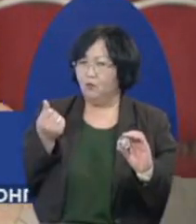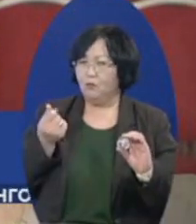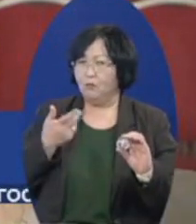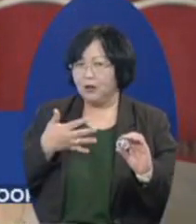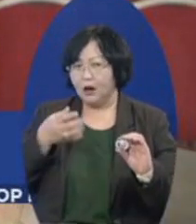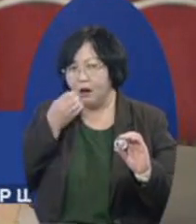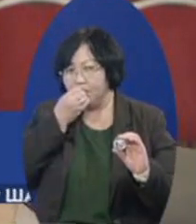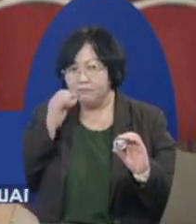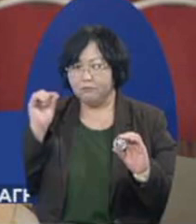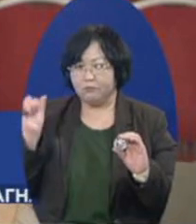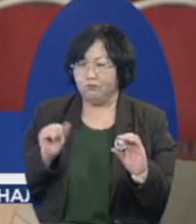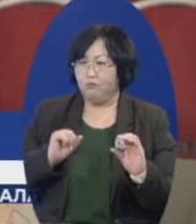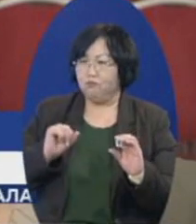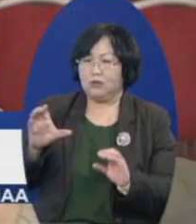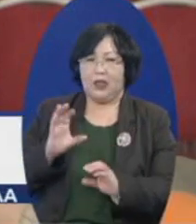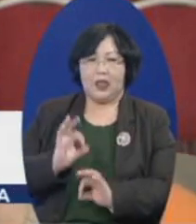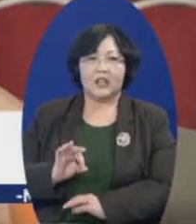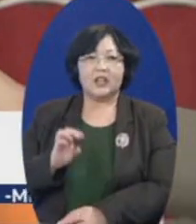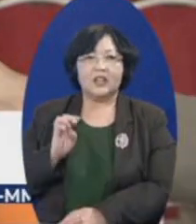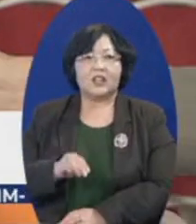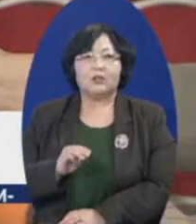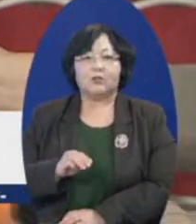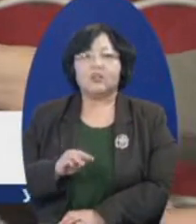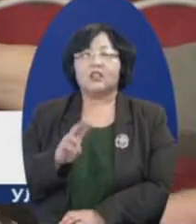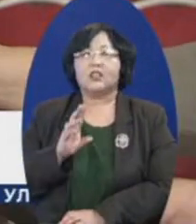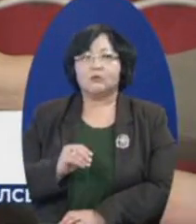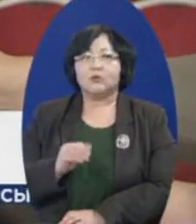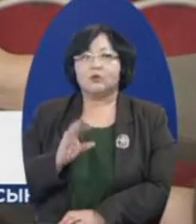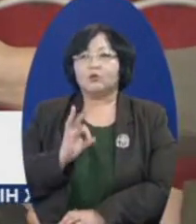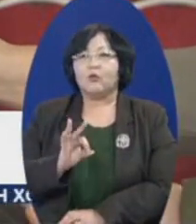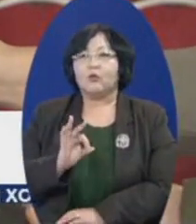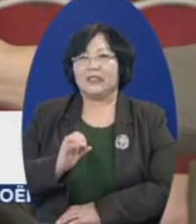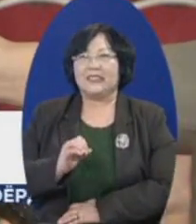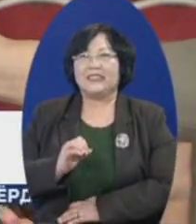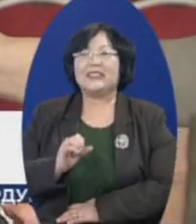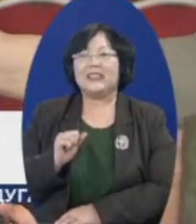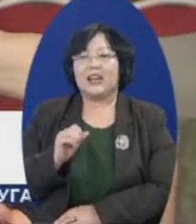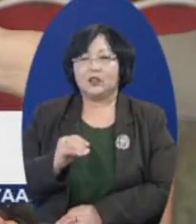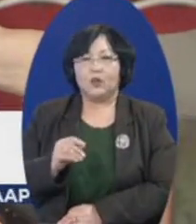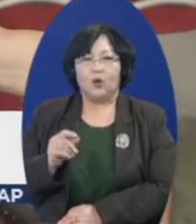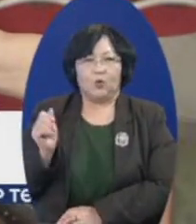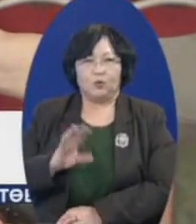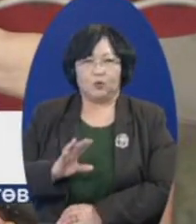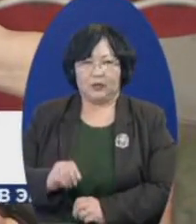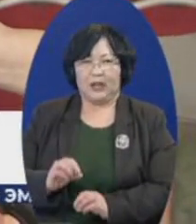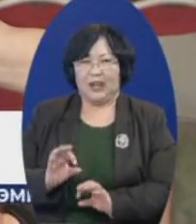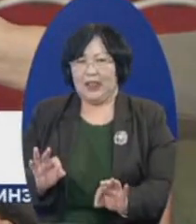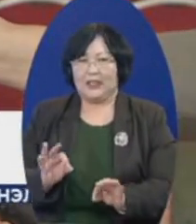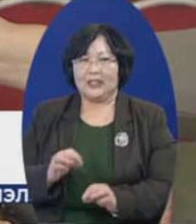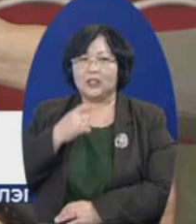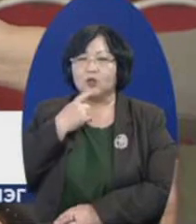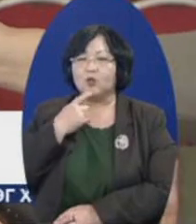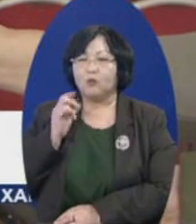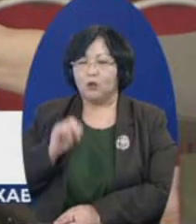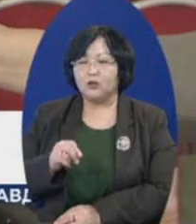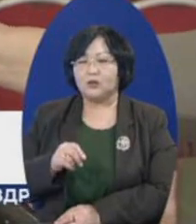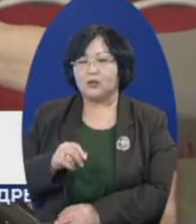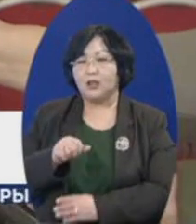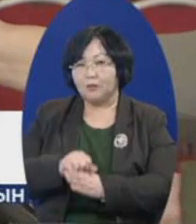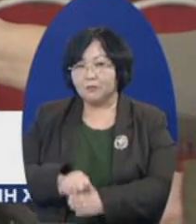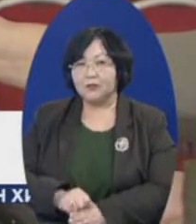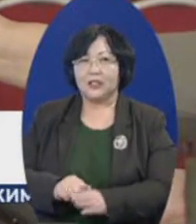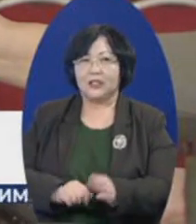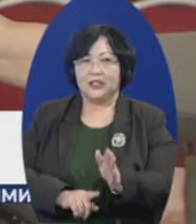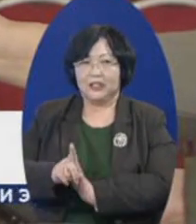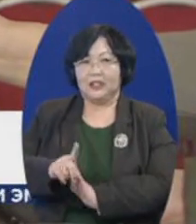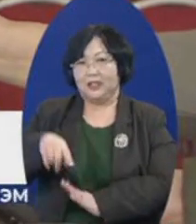авч ядуу тэтгэмжээ одоо бодит байдал болгох үнэ гүйцээ. Энтэй холбоотой юу үйлчлэлийн үүднээс тавьж байгаа гол шаардлагын